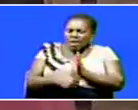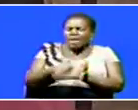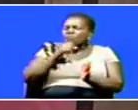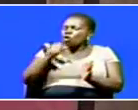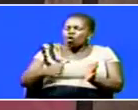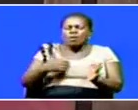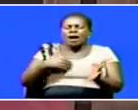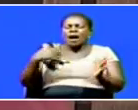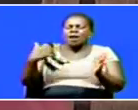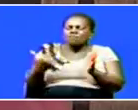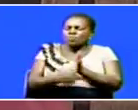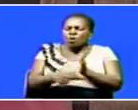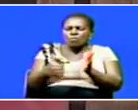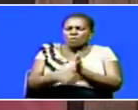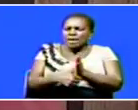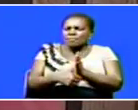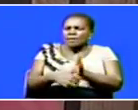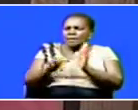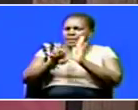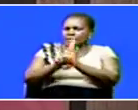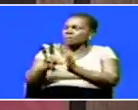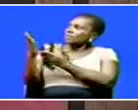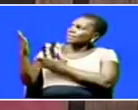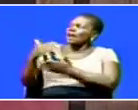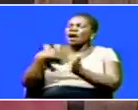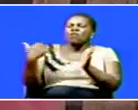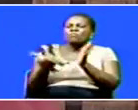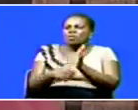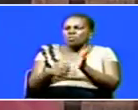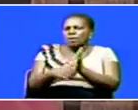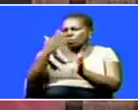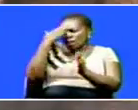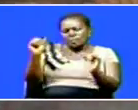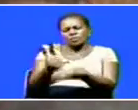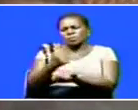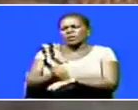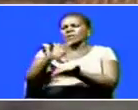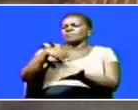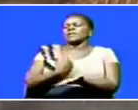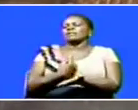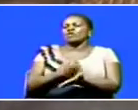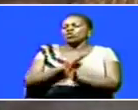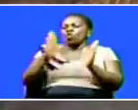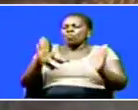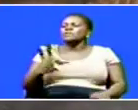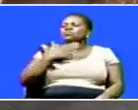tuko na shida. Na mzee kama huyu yako ndani ya shida. Shauri ajiwezi. Kuna mtu anamtaka.